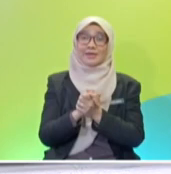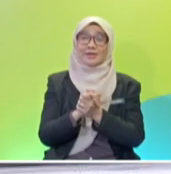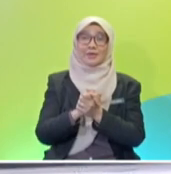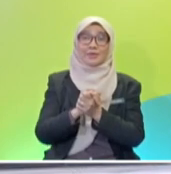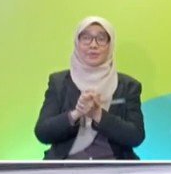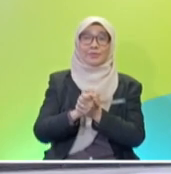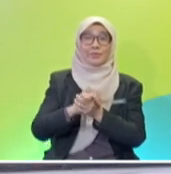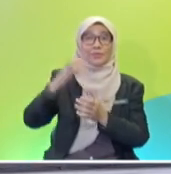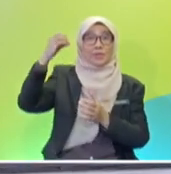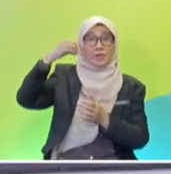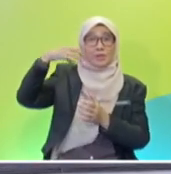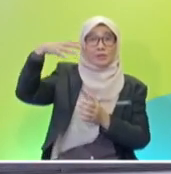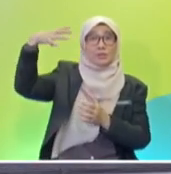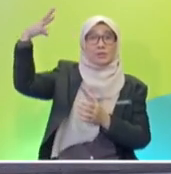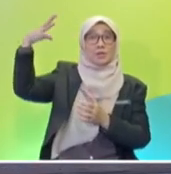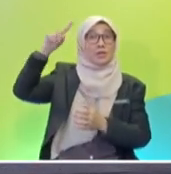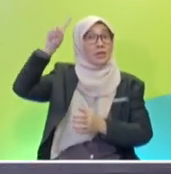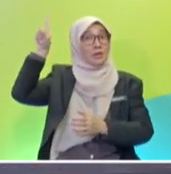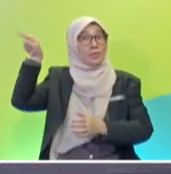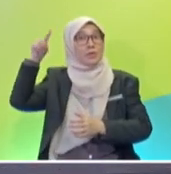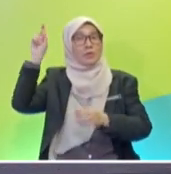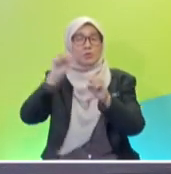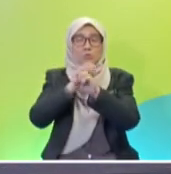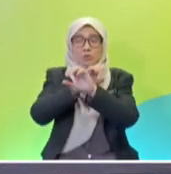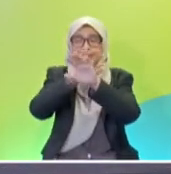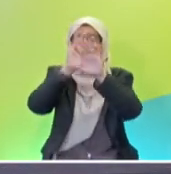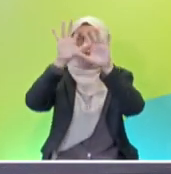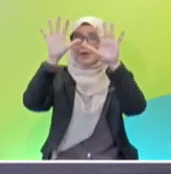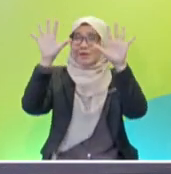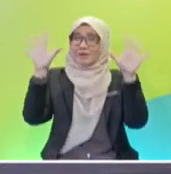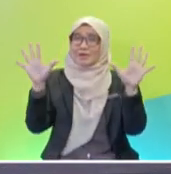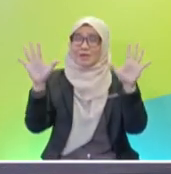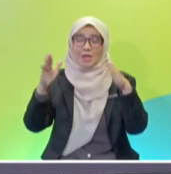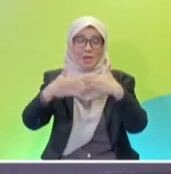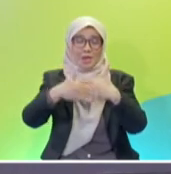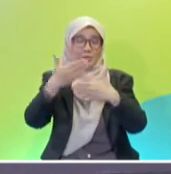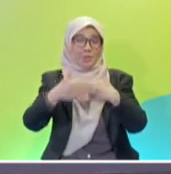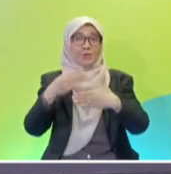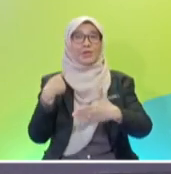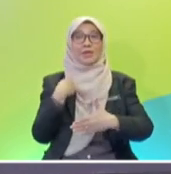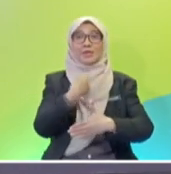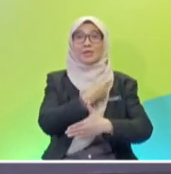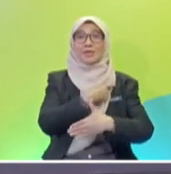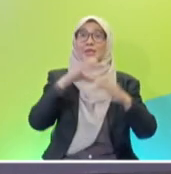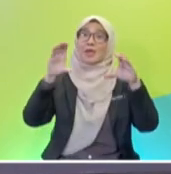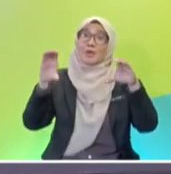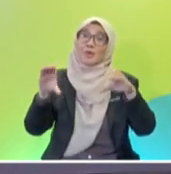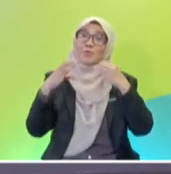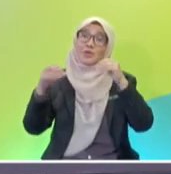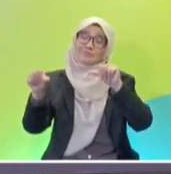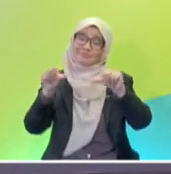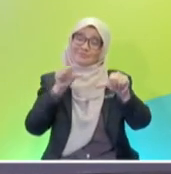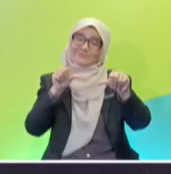Cahaya mentari terang menyinari, memudahkan kita melakukan